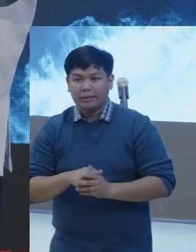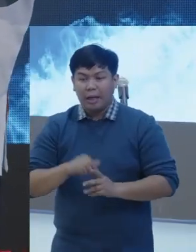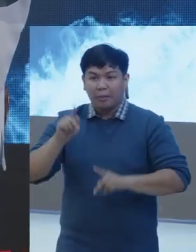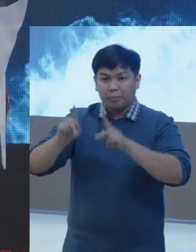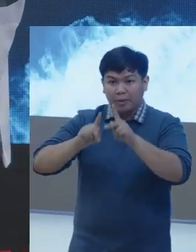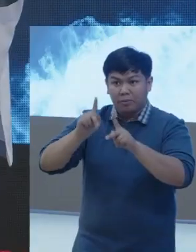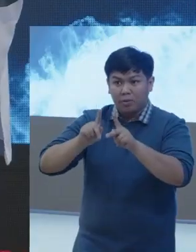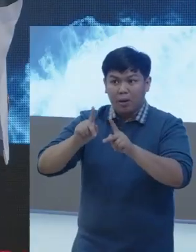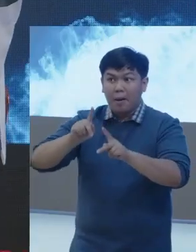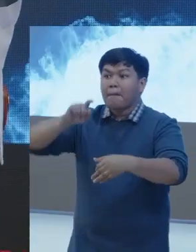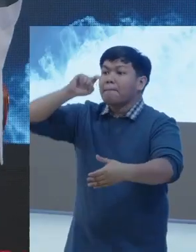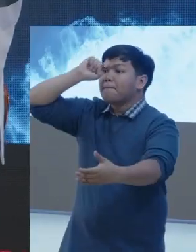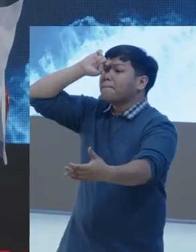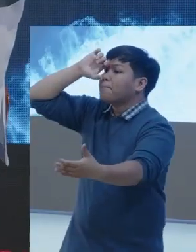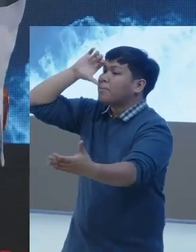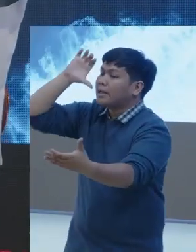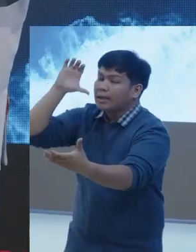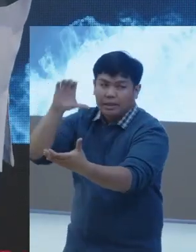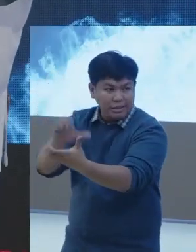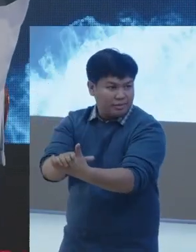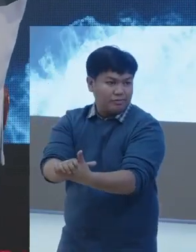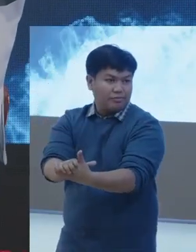Nineveh believed God.